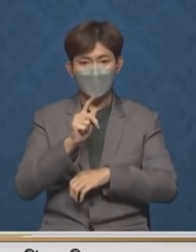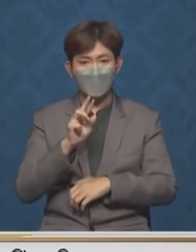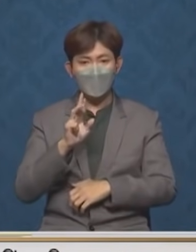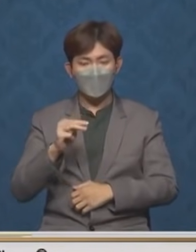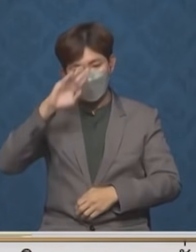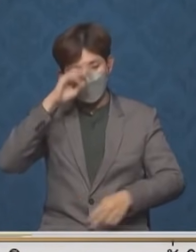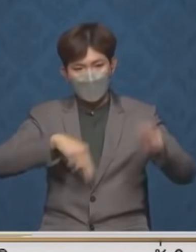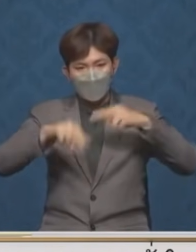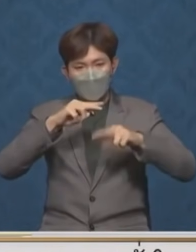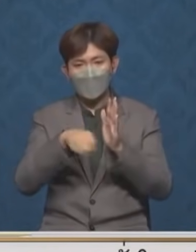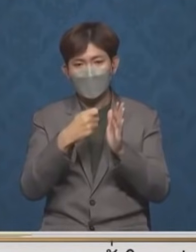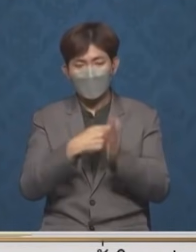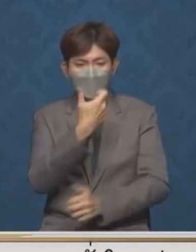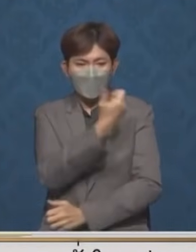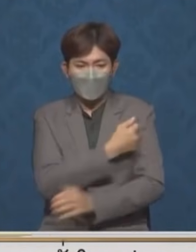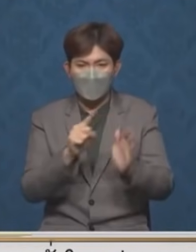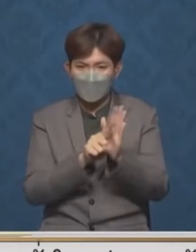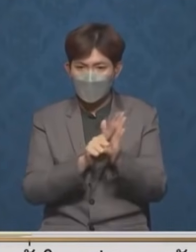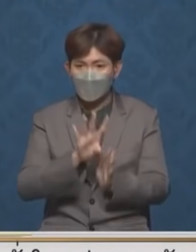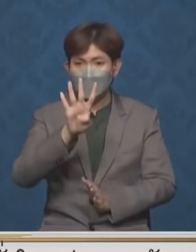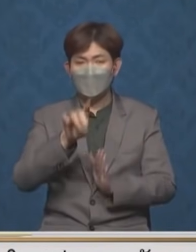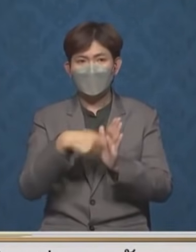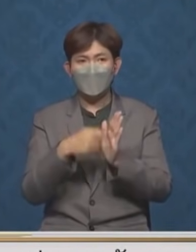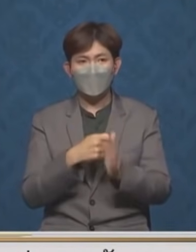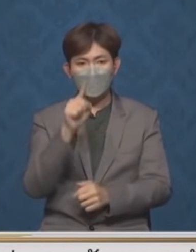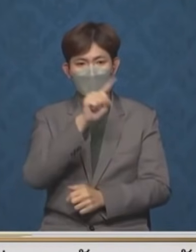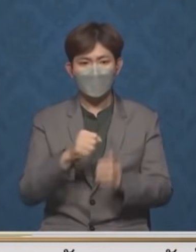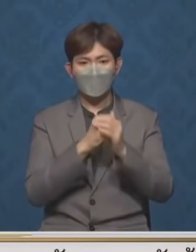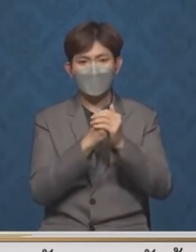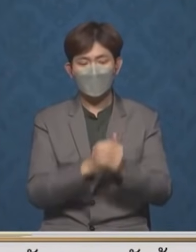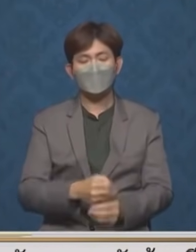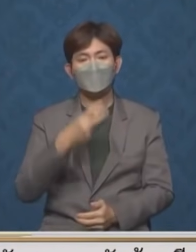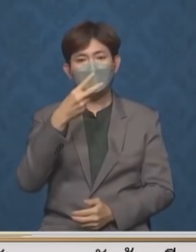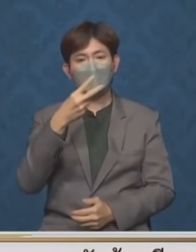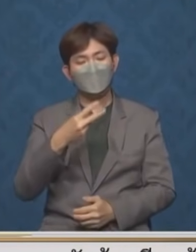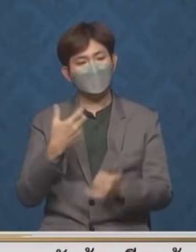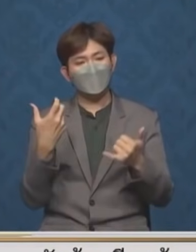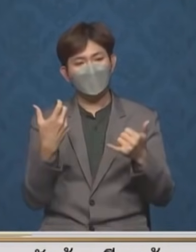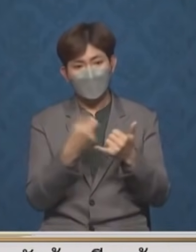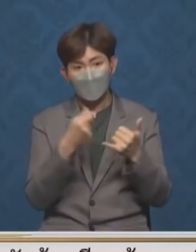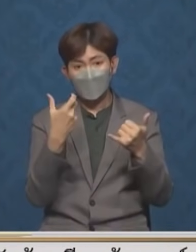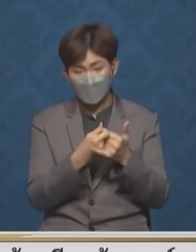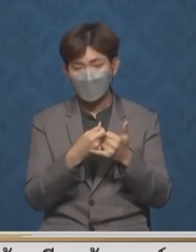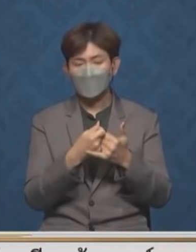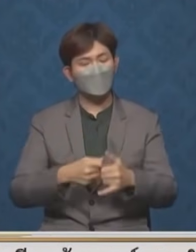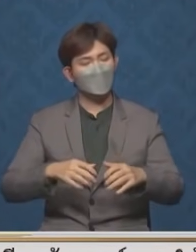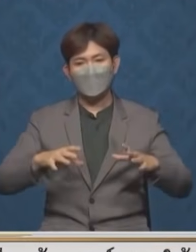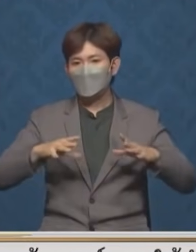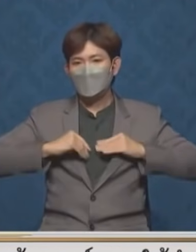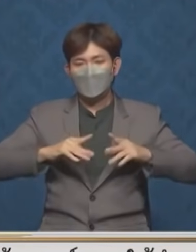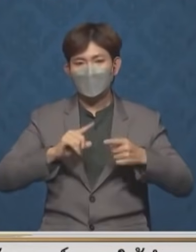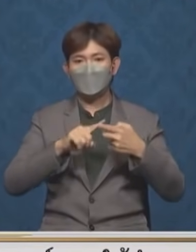ที่คุณหมอต้องฉีด4เข็มเพราะอะไรฮะซีโนแวค2เข็มเขาไม่รับรองฉีดแอสตราเซเนกาอีกเข็มหนึ่งก็ยังไม่